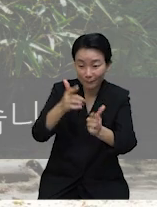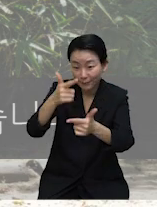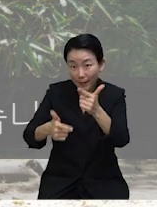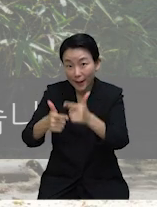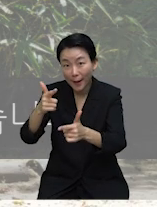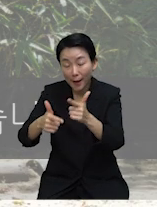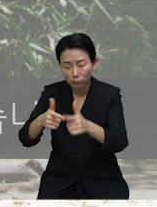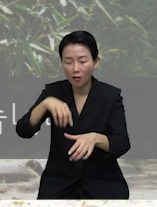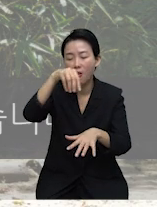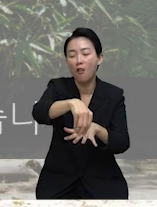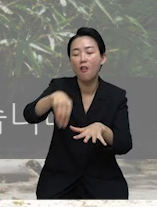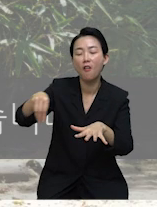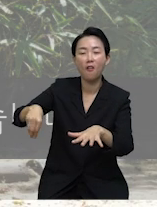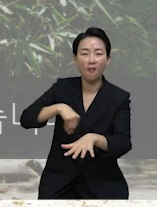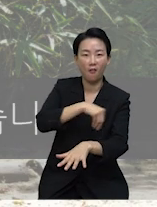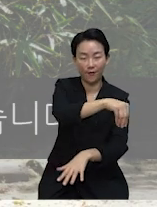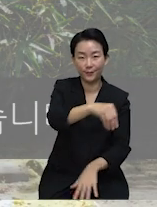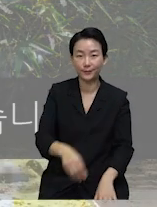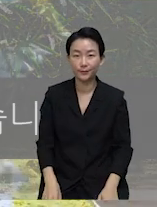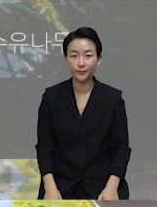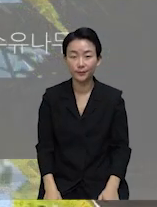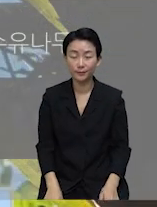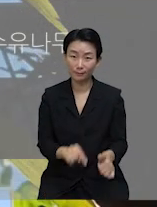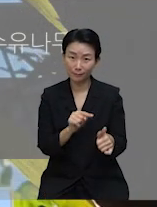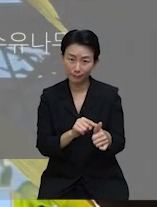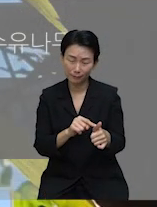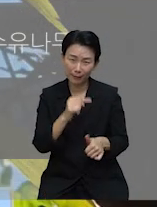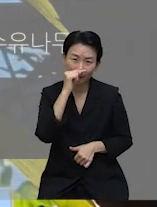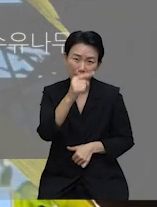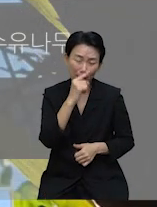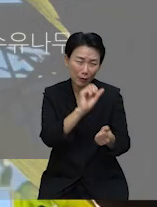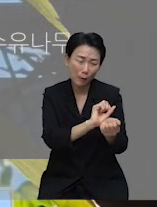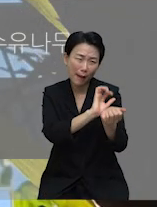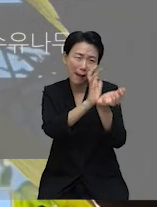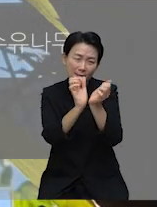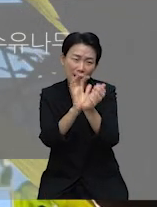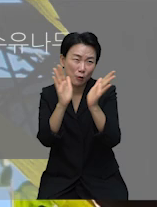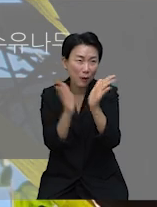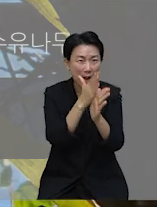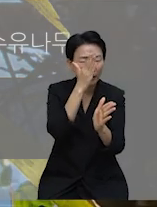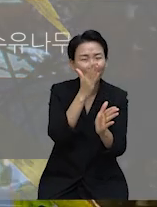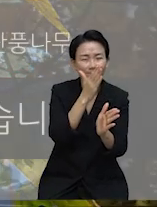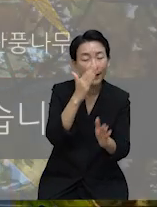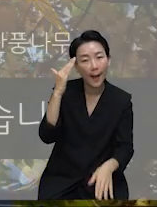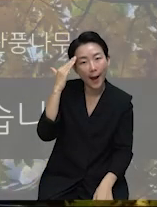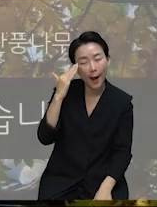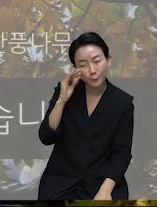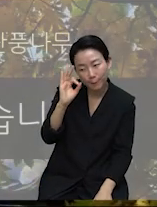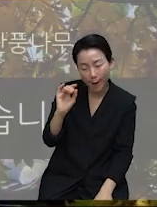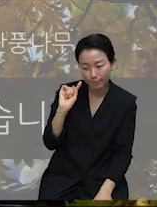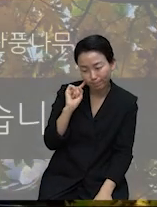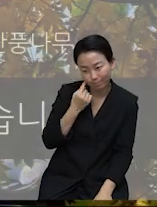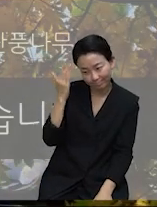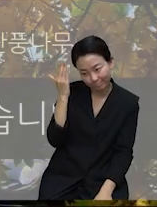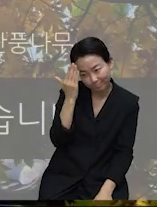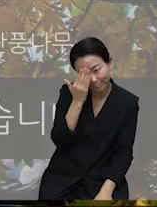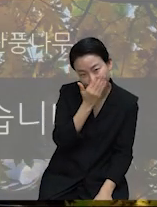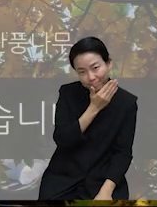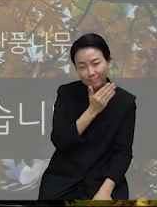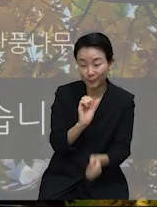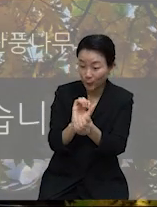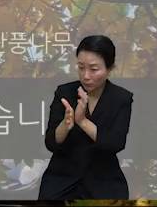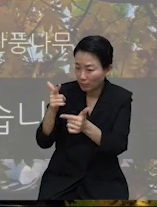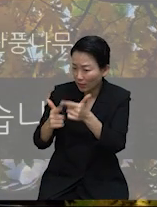있는 꽃이나 나무가 심어져 있습니다. 선생은 서양의 화려한 꽃보다는 조촐하고 소박한 맛이